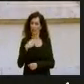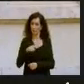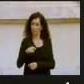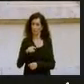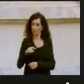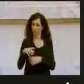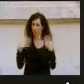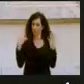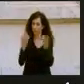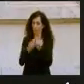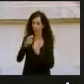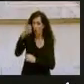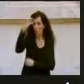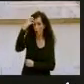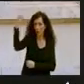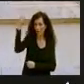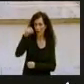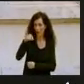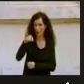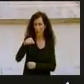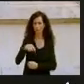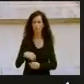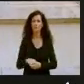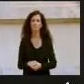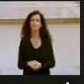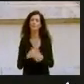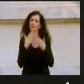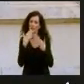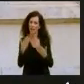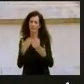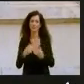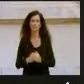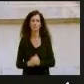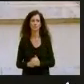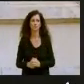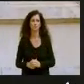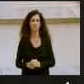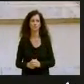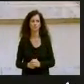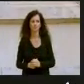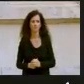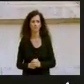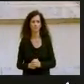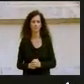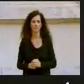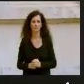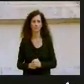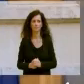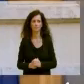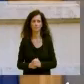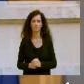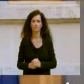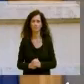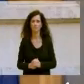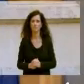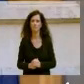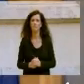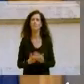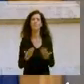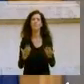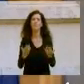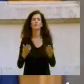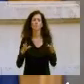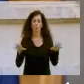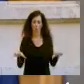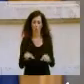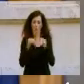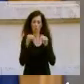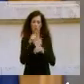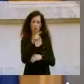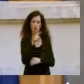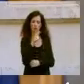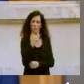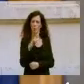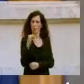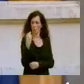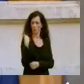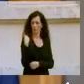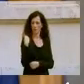grazie allora iniziamo dall ultima sua sollecitazione suggestione